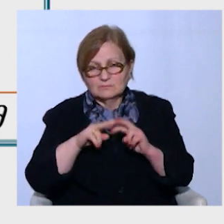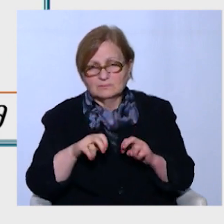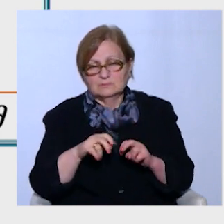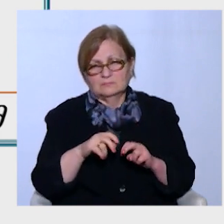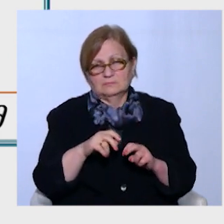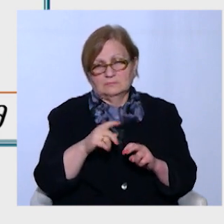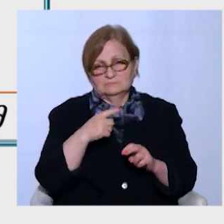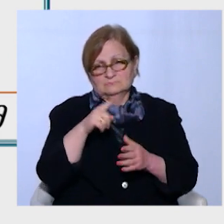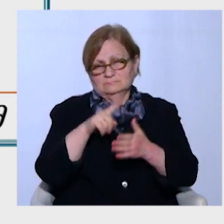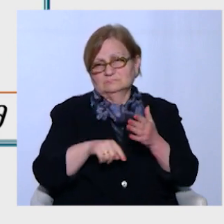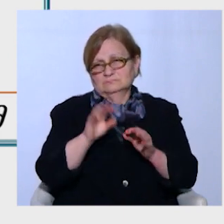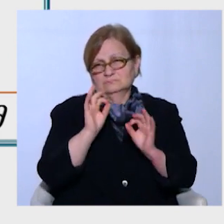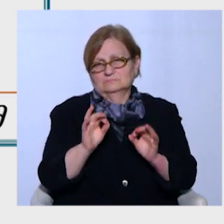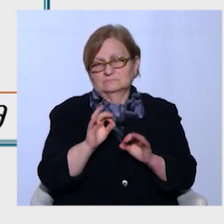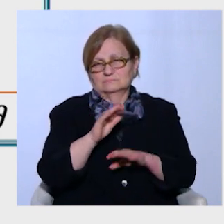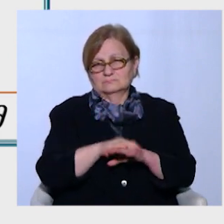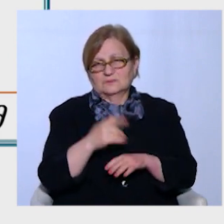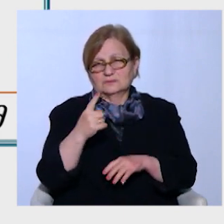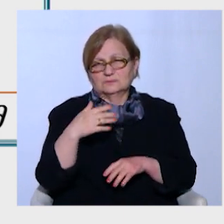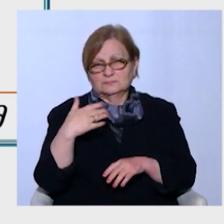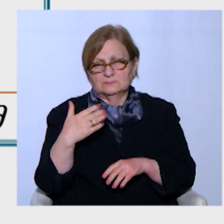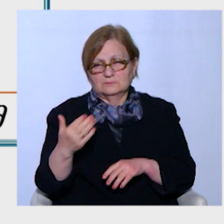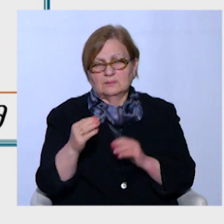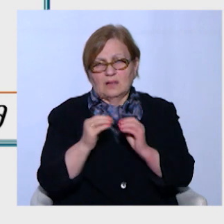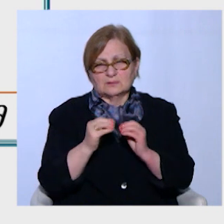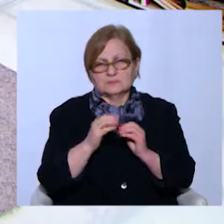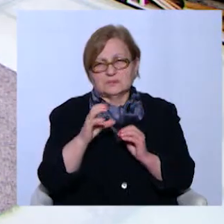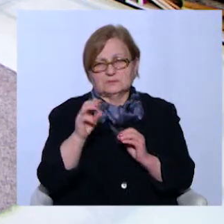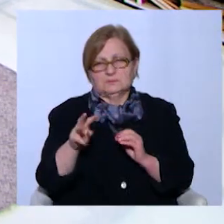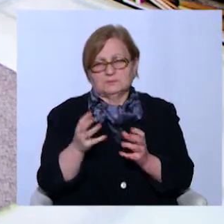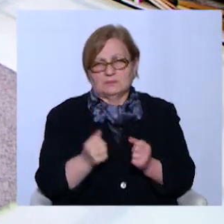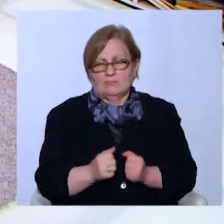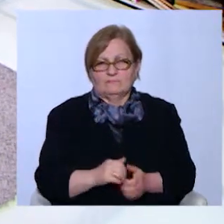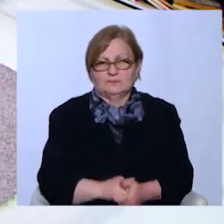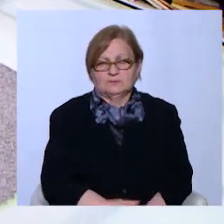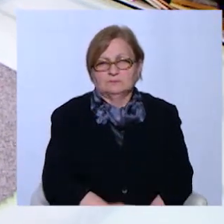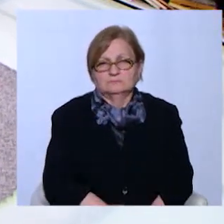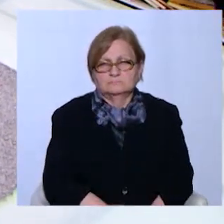და დასკვნა, რომ რომში თითოეული გვერდი არის 10 სანტიმეტრის ტოლი.